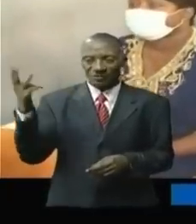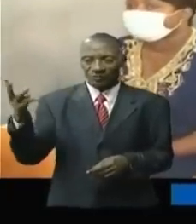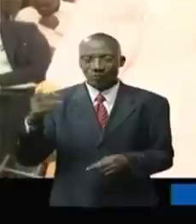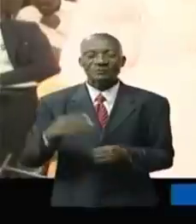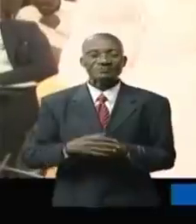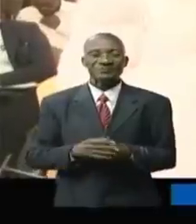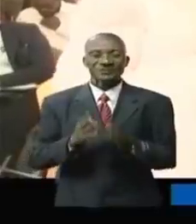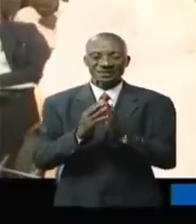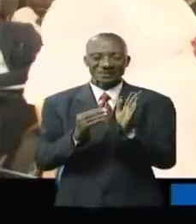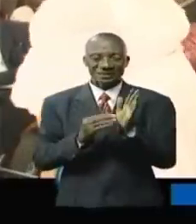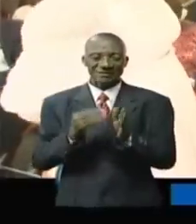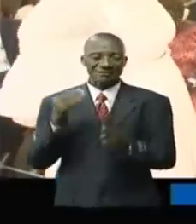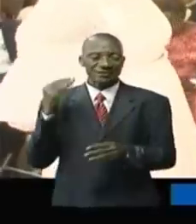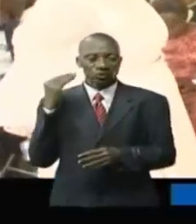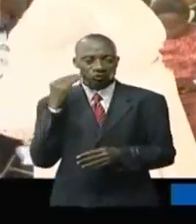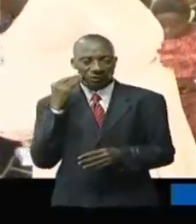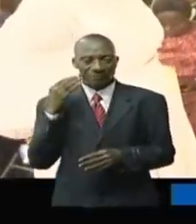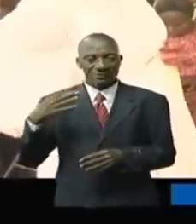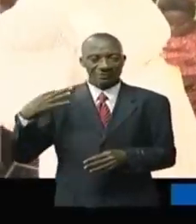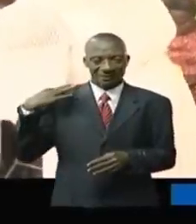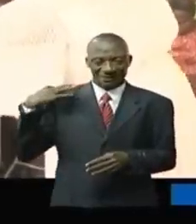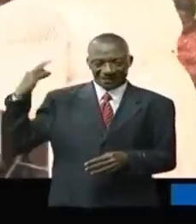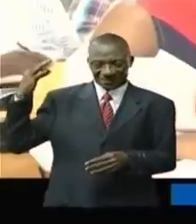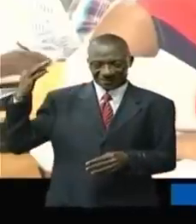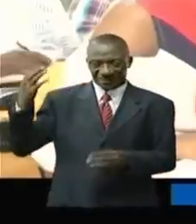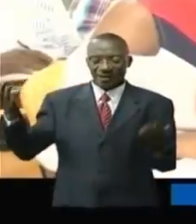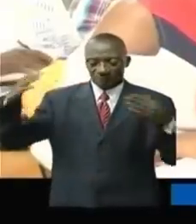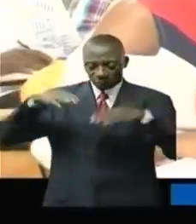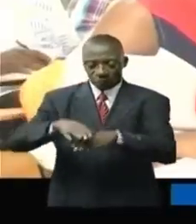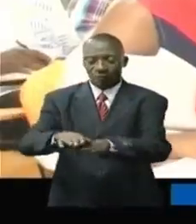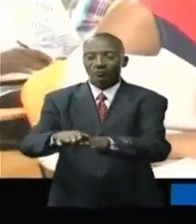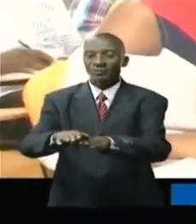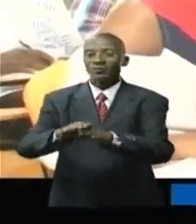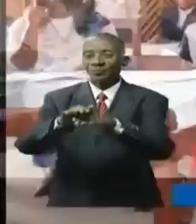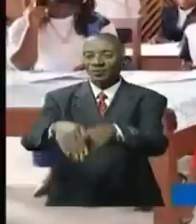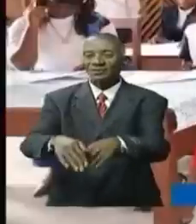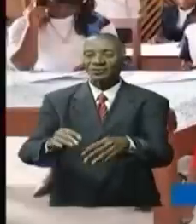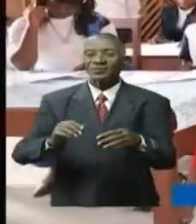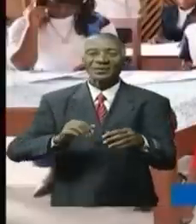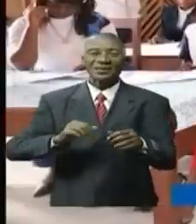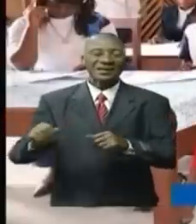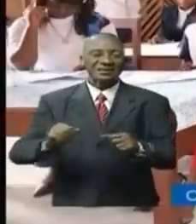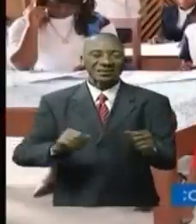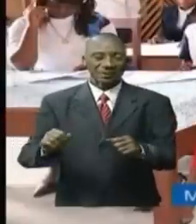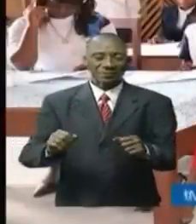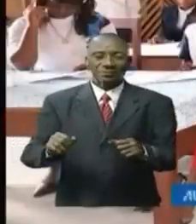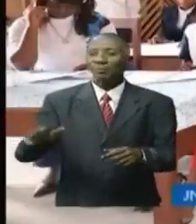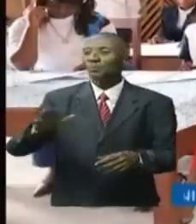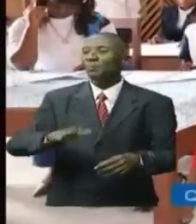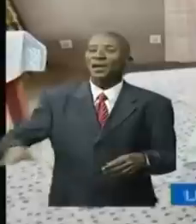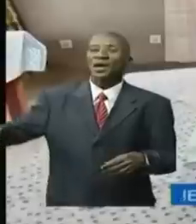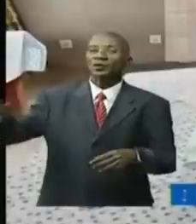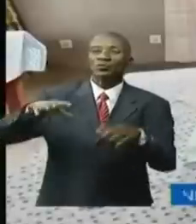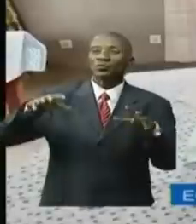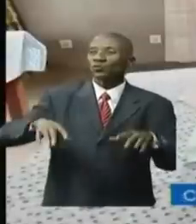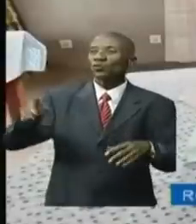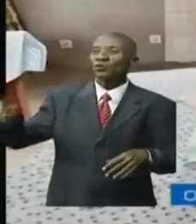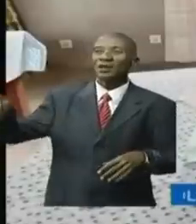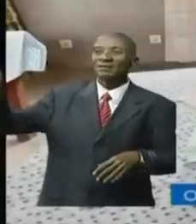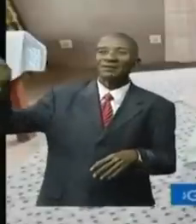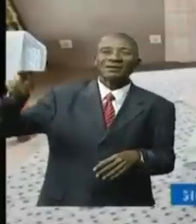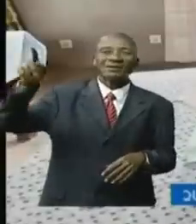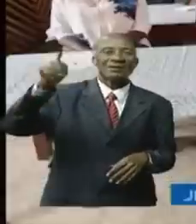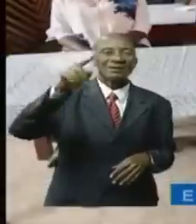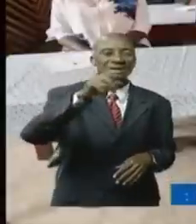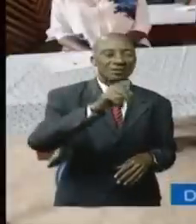que les candidats apprenants ont passé leurs épreuves. À travers le territoire national, sur des matières